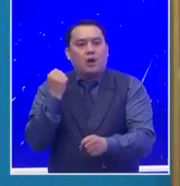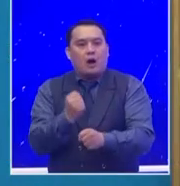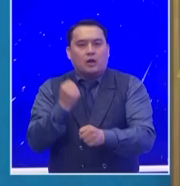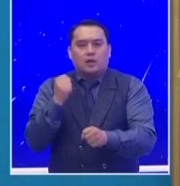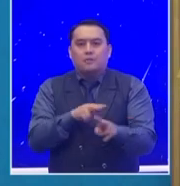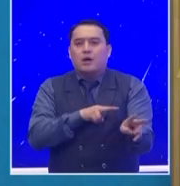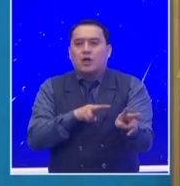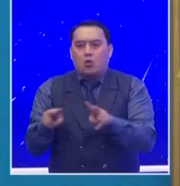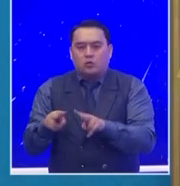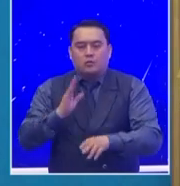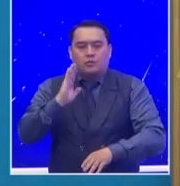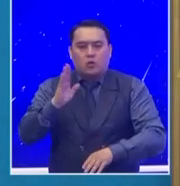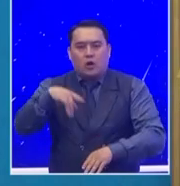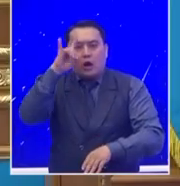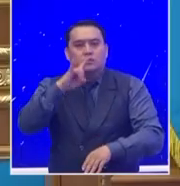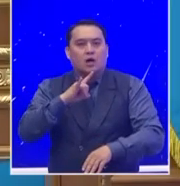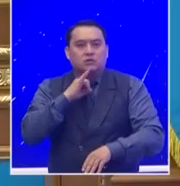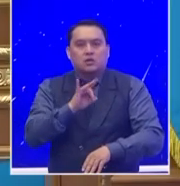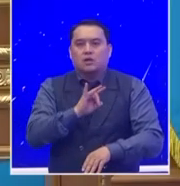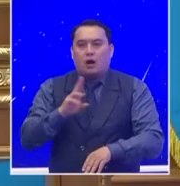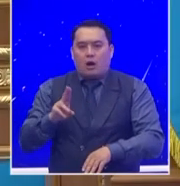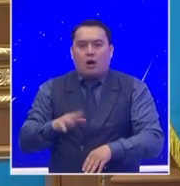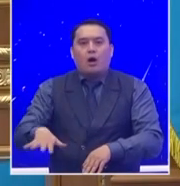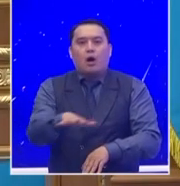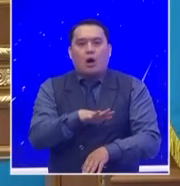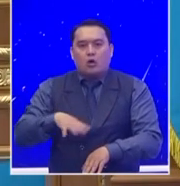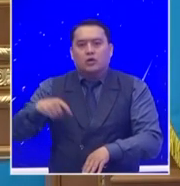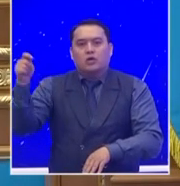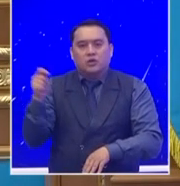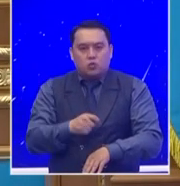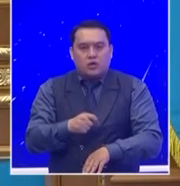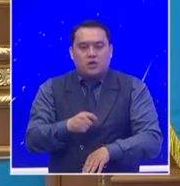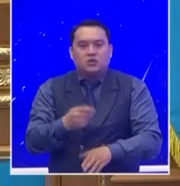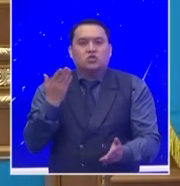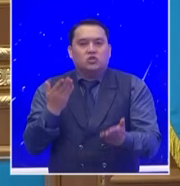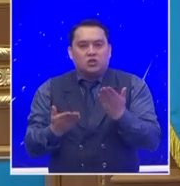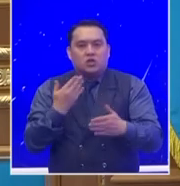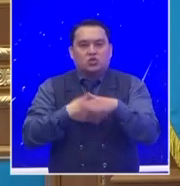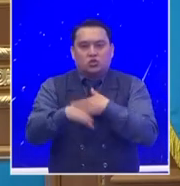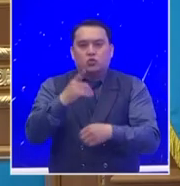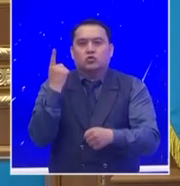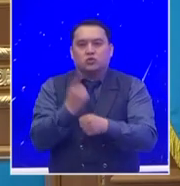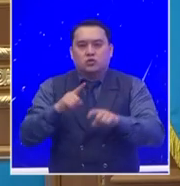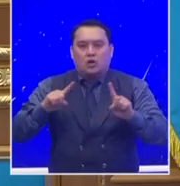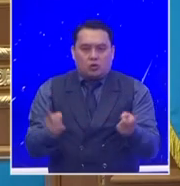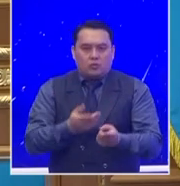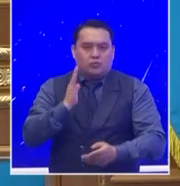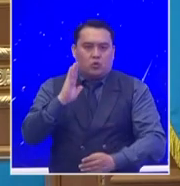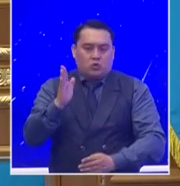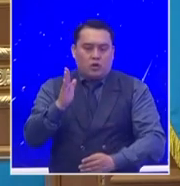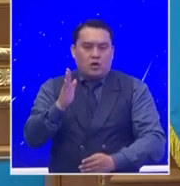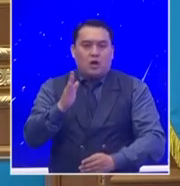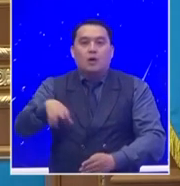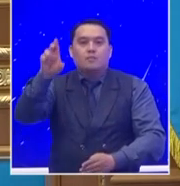бақылауға алынады. Қазақстан Республикасының аумағына кіруге және шығуға шектеу қойылады.